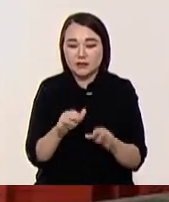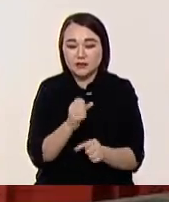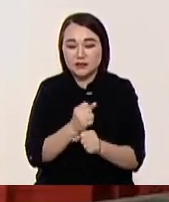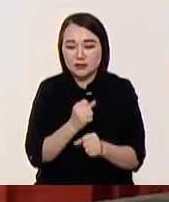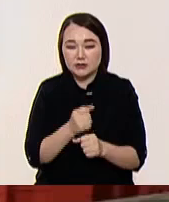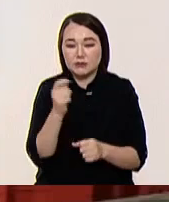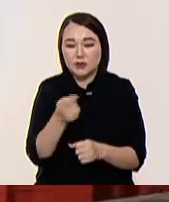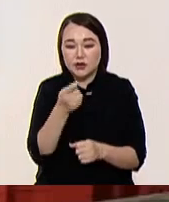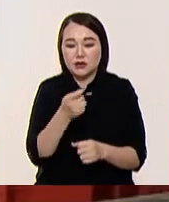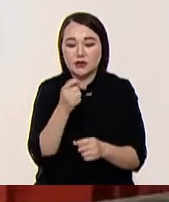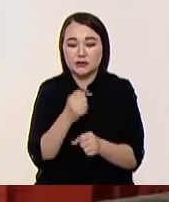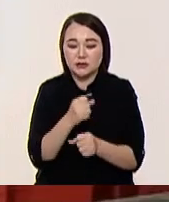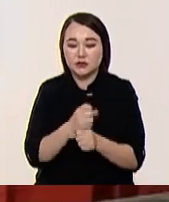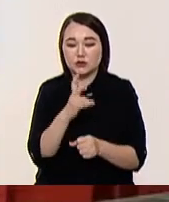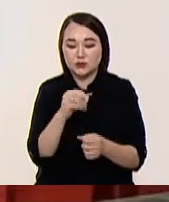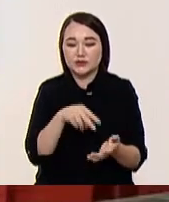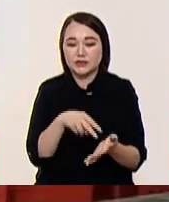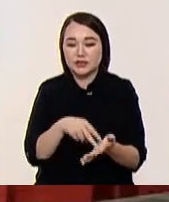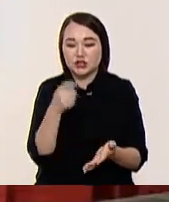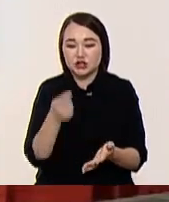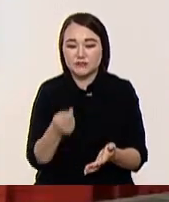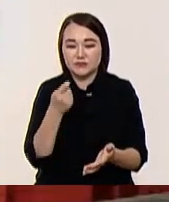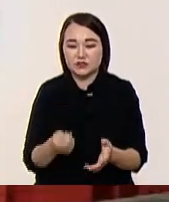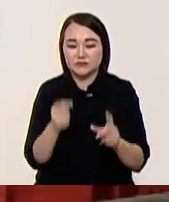делать. Мало берут. Но цены дешевле,